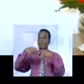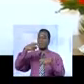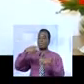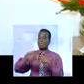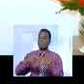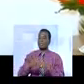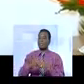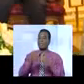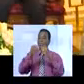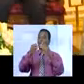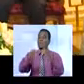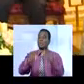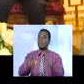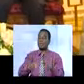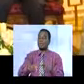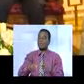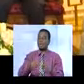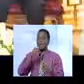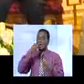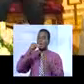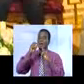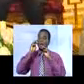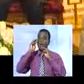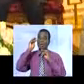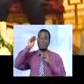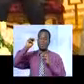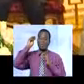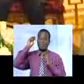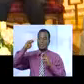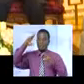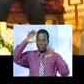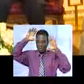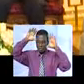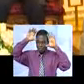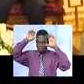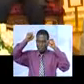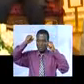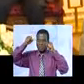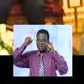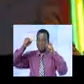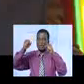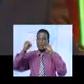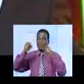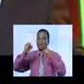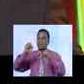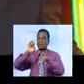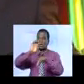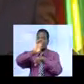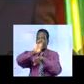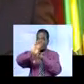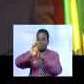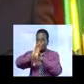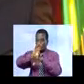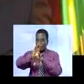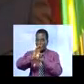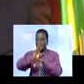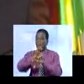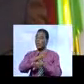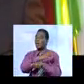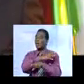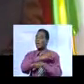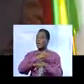de remettre un message du président Paul Biya à son homologue ivoirien. À l'issue de cette